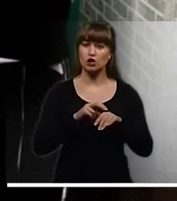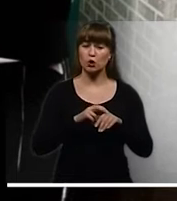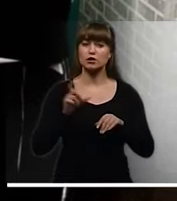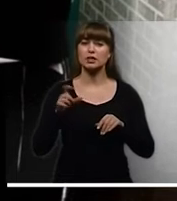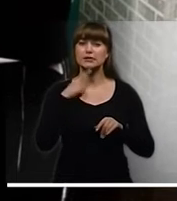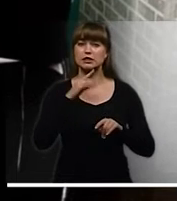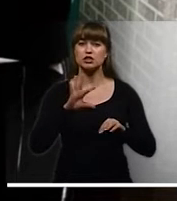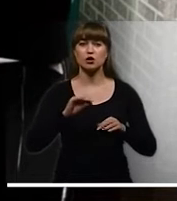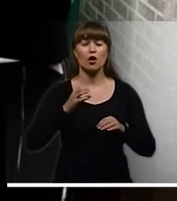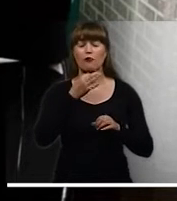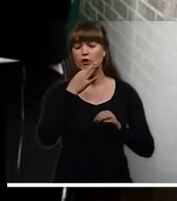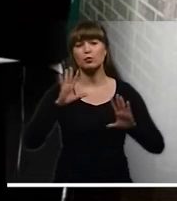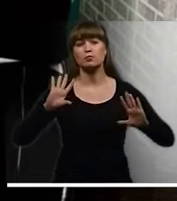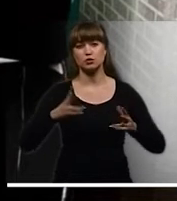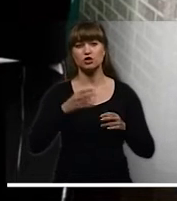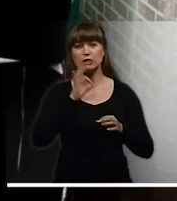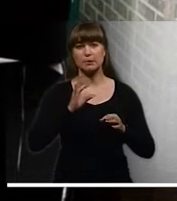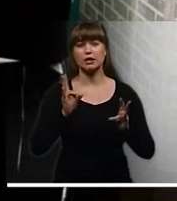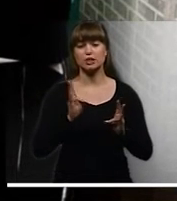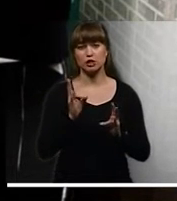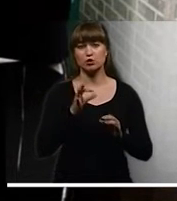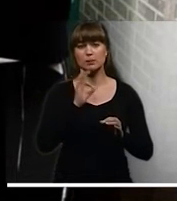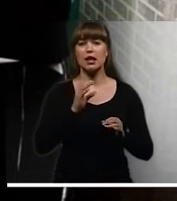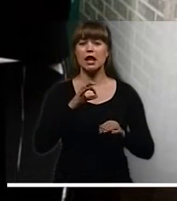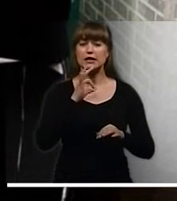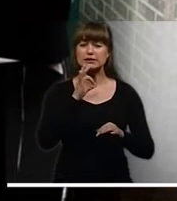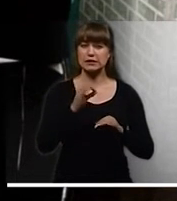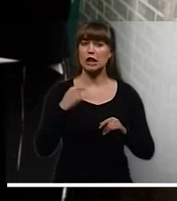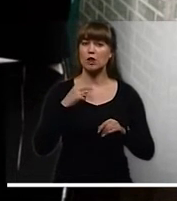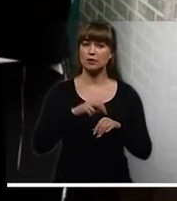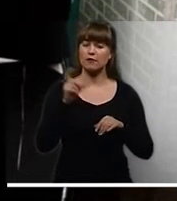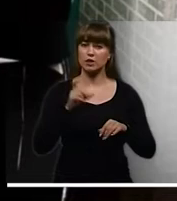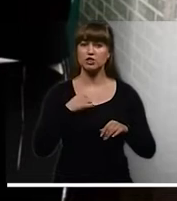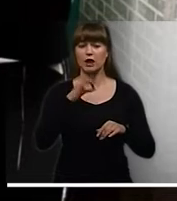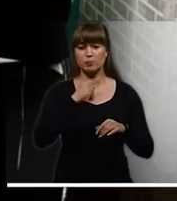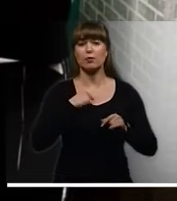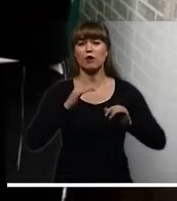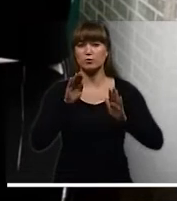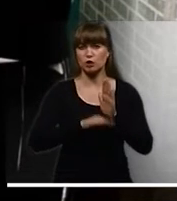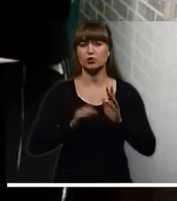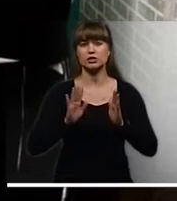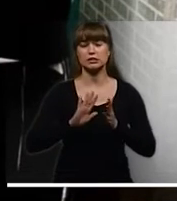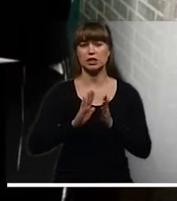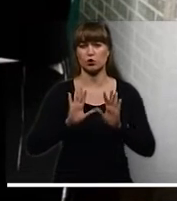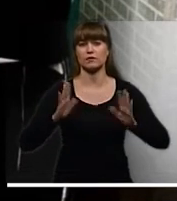пить в любом случае таблетки, если этот сказал ему врач. А я выпиваю, мне хуже становится.